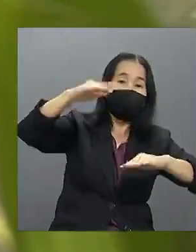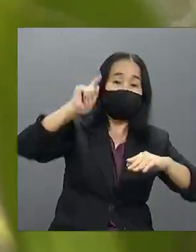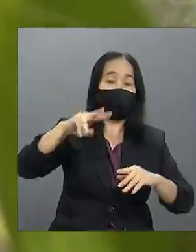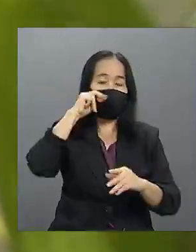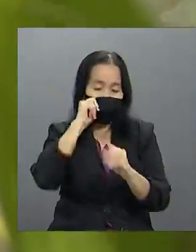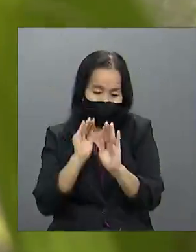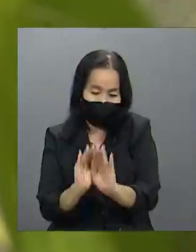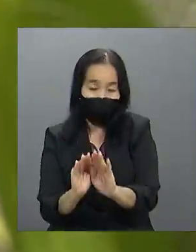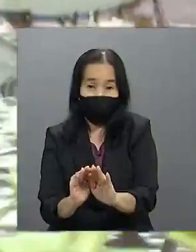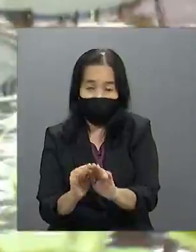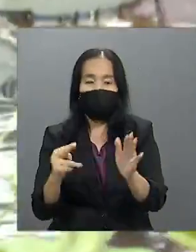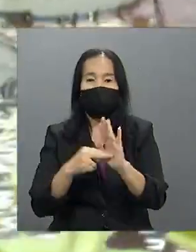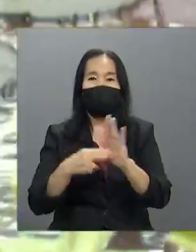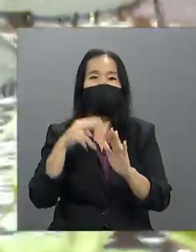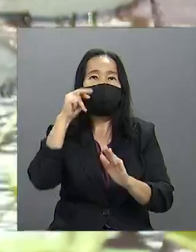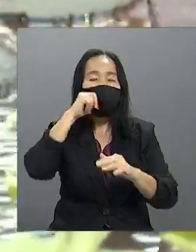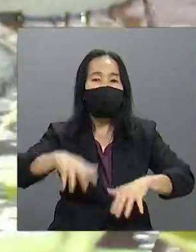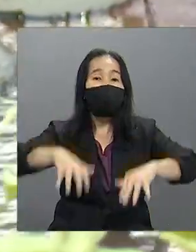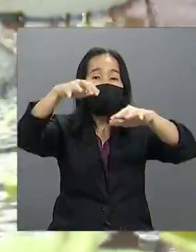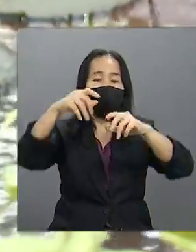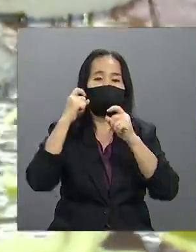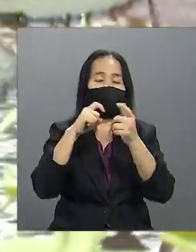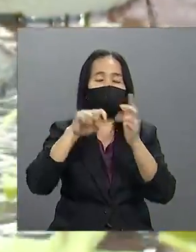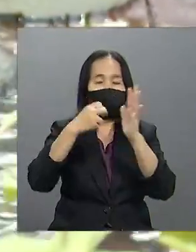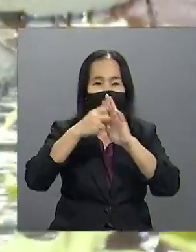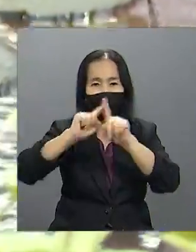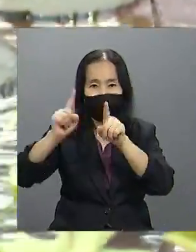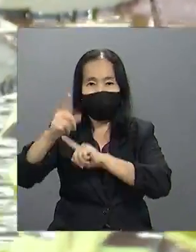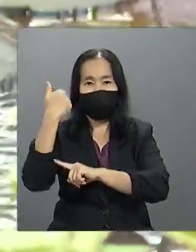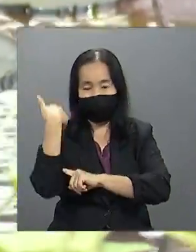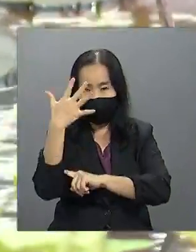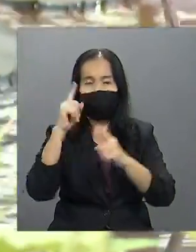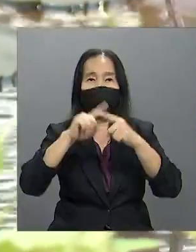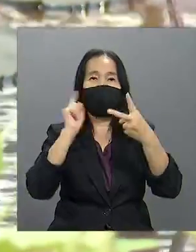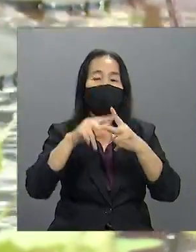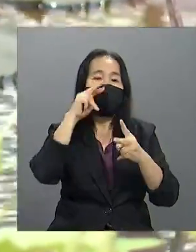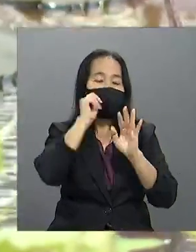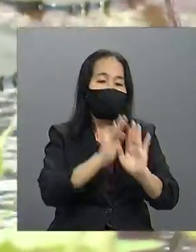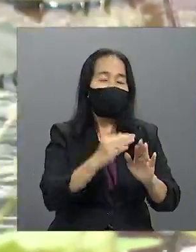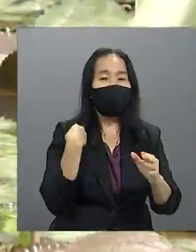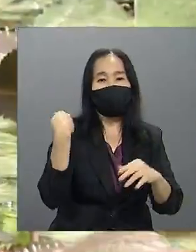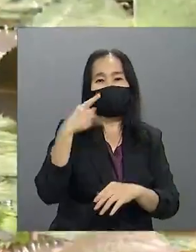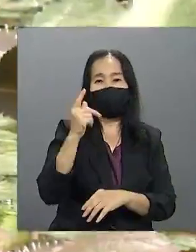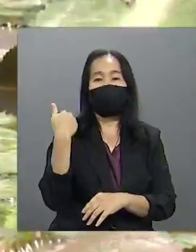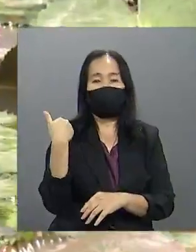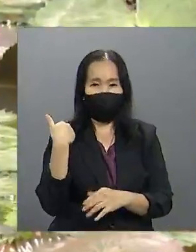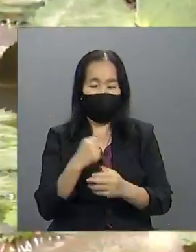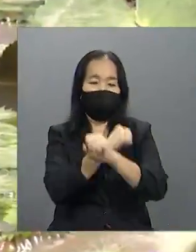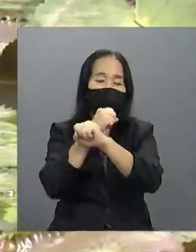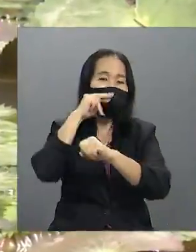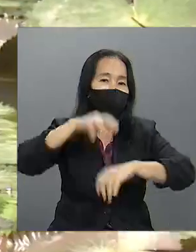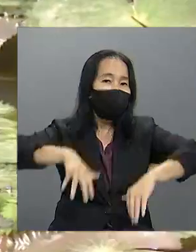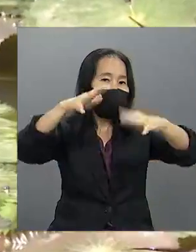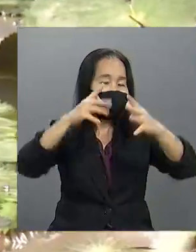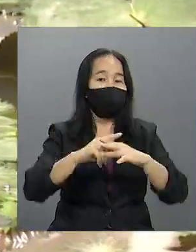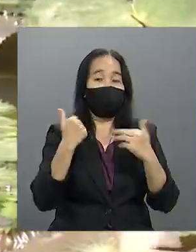ความเสี่ยงน้ำท่วมเวลาฝนตกและยังได้เก็บน้ำไว้ใช้ประโยชน์อื่นต่อไปเป้าหมายของ G Garden จึงไม่ได้แค่ทำส